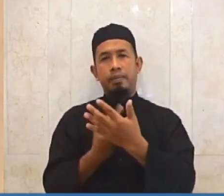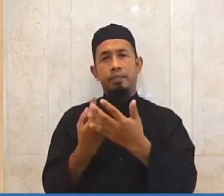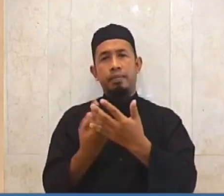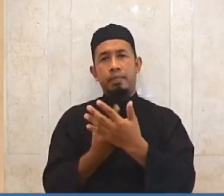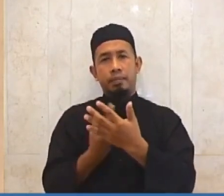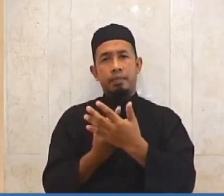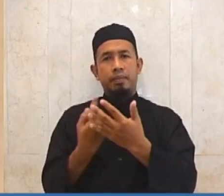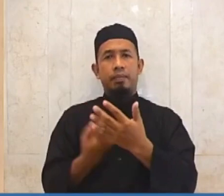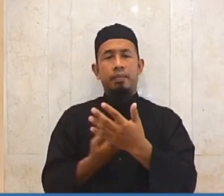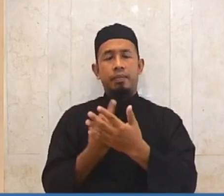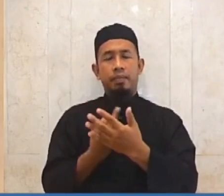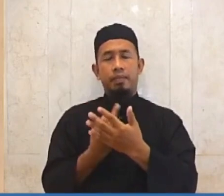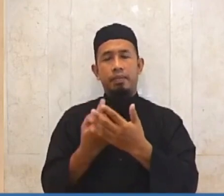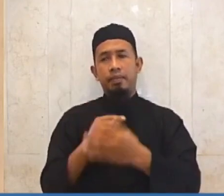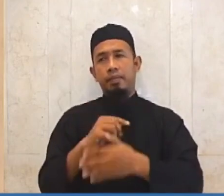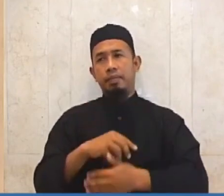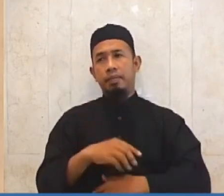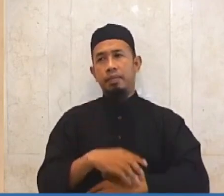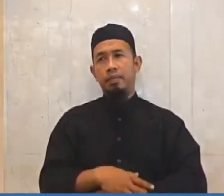akbaragfirullah w